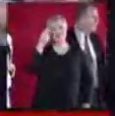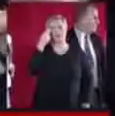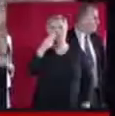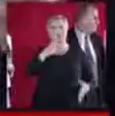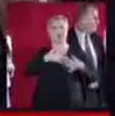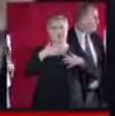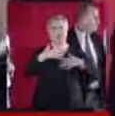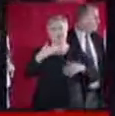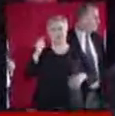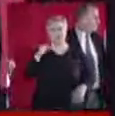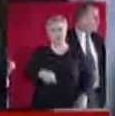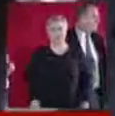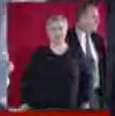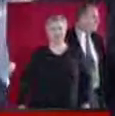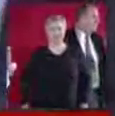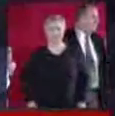ψηφοδέλτιό